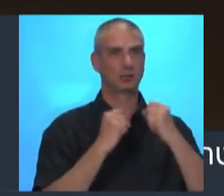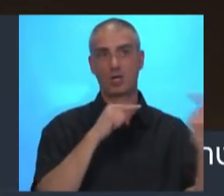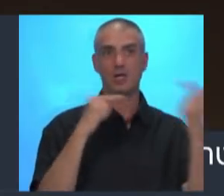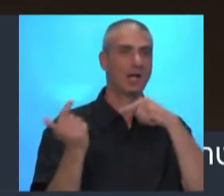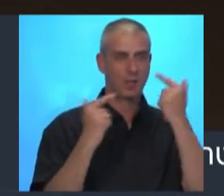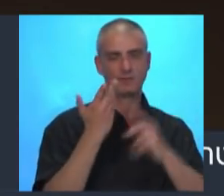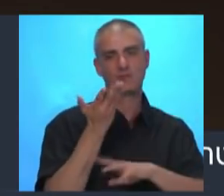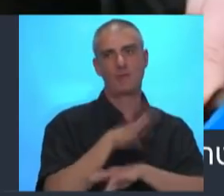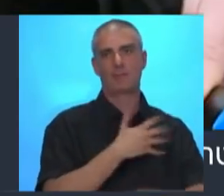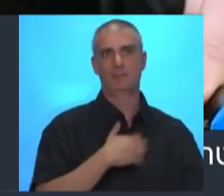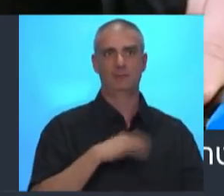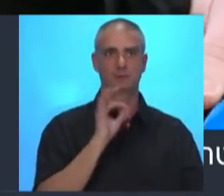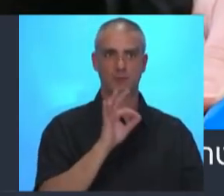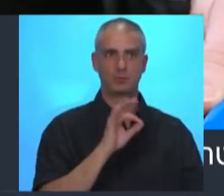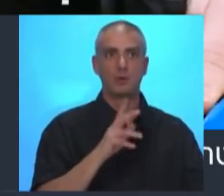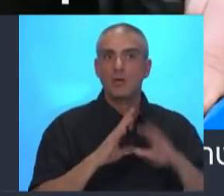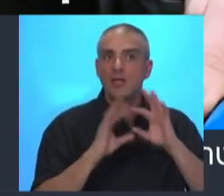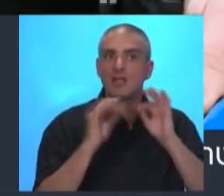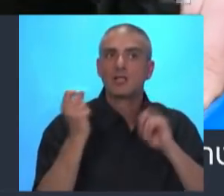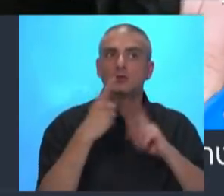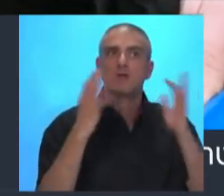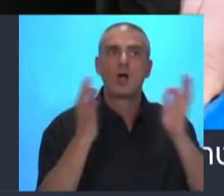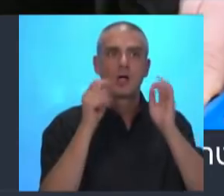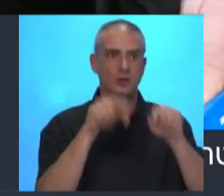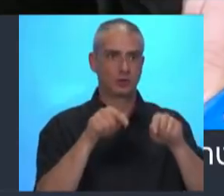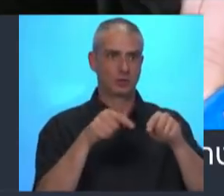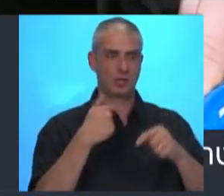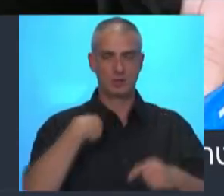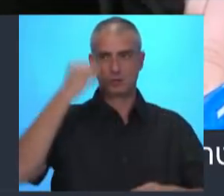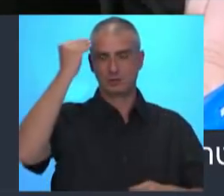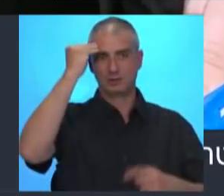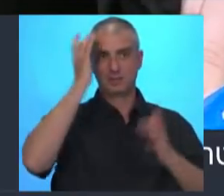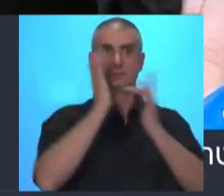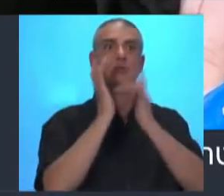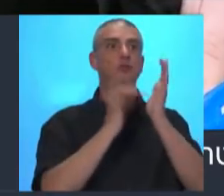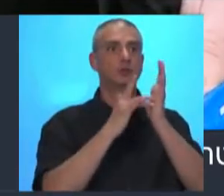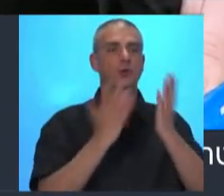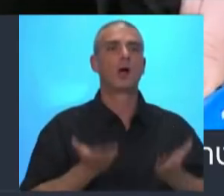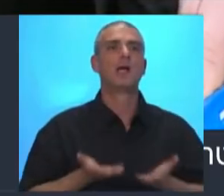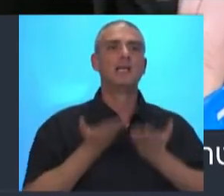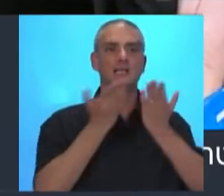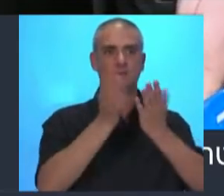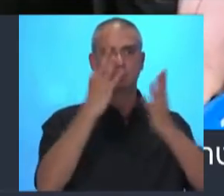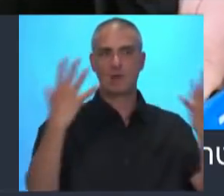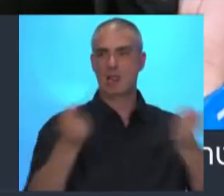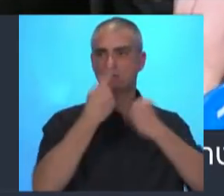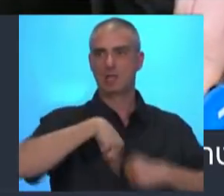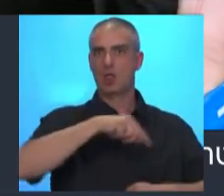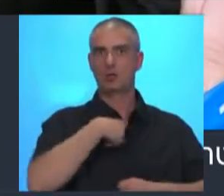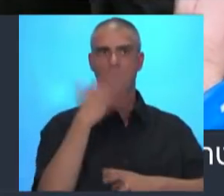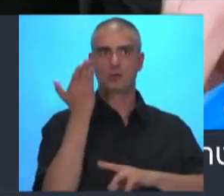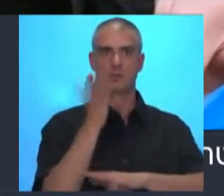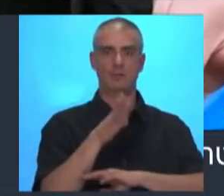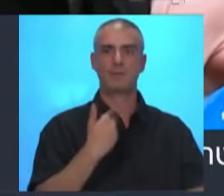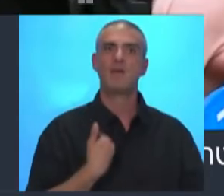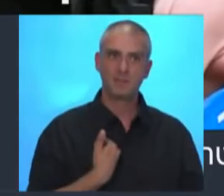ומת מפצעיו. Et que au début de cette semaine sainte, au moment où nous regardons le Christ prendre notre place pour nous sauver de